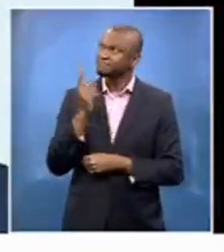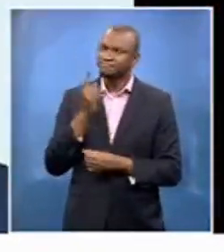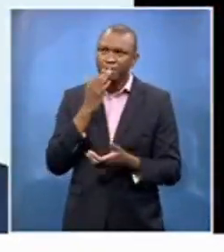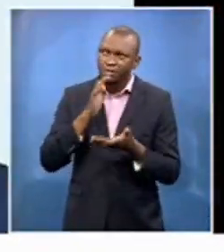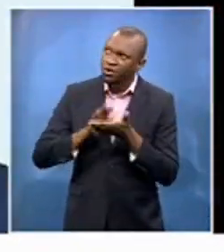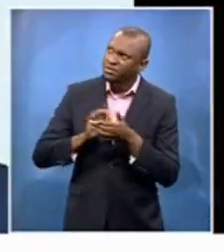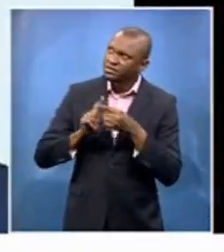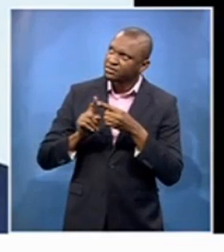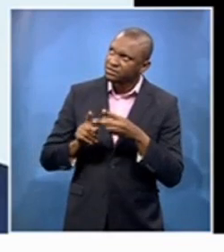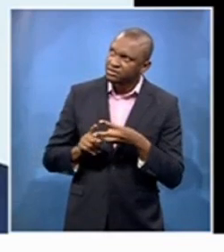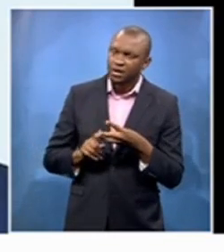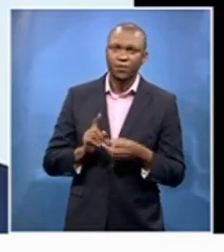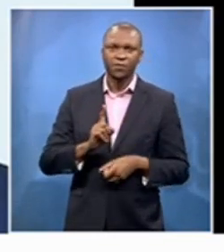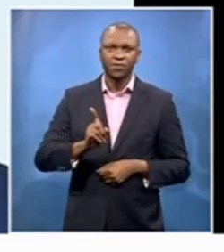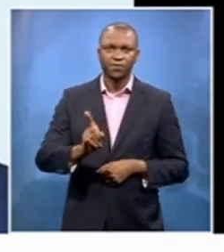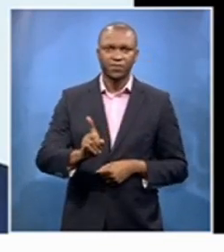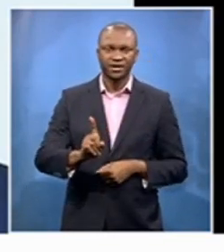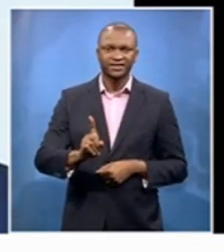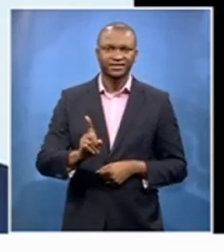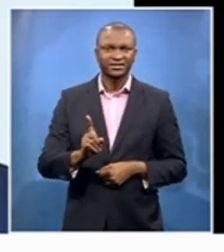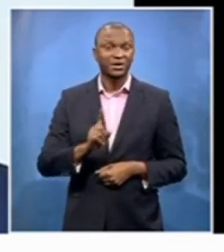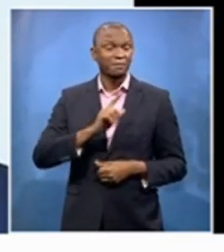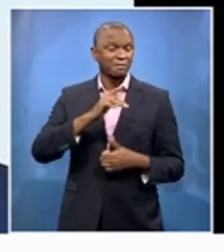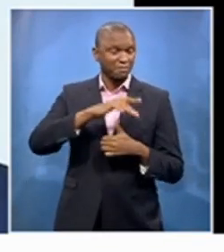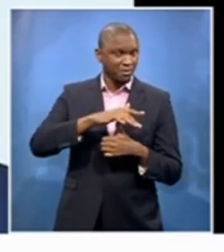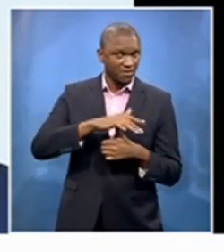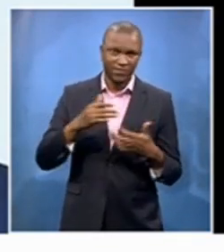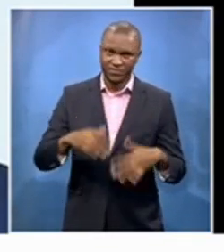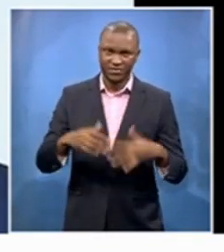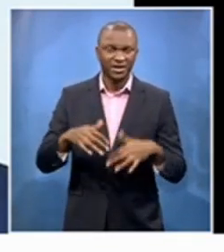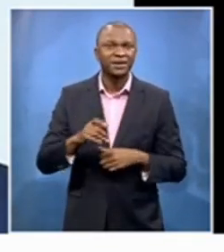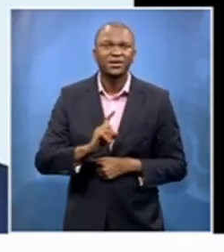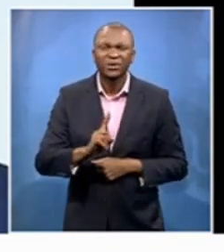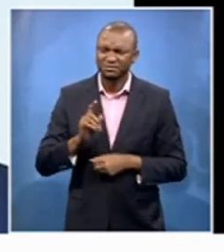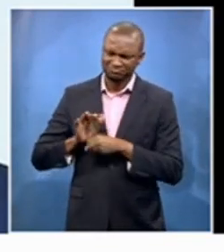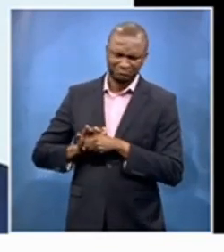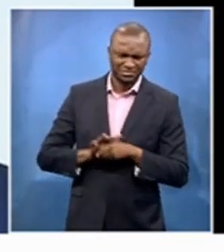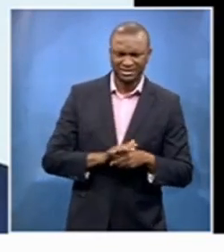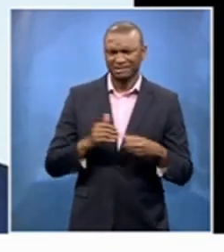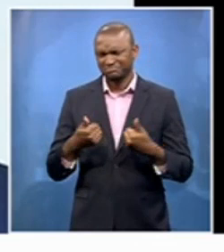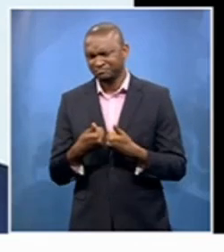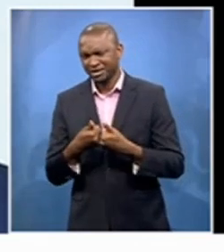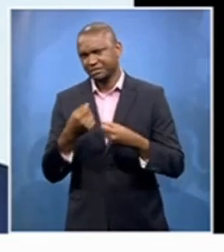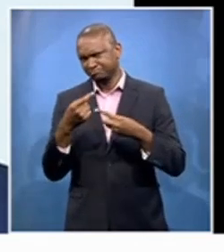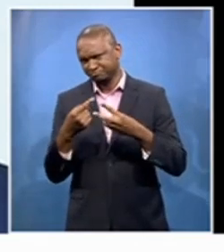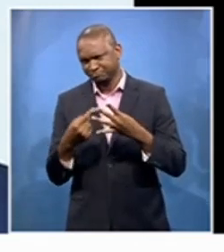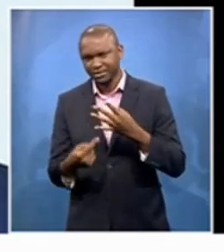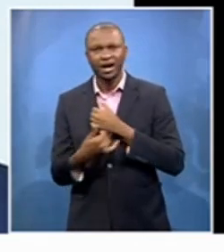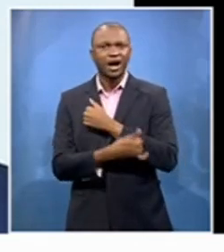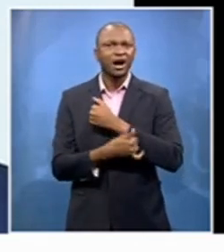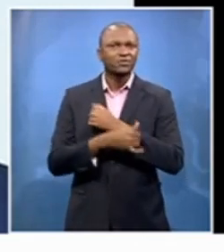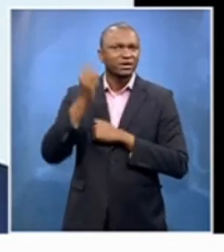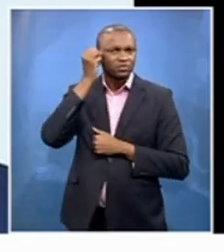kulethi castanyelo nje utakwathi emlangeni ukuthi sike sabhekana nedingcinamba eveni lapho khona